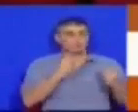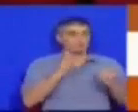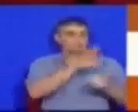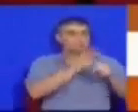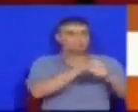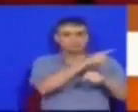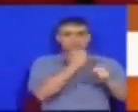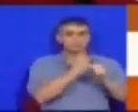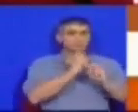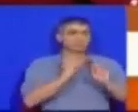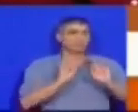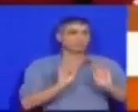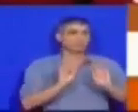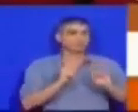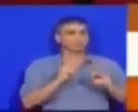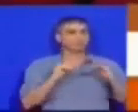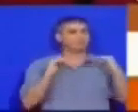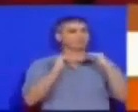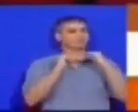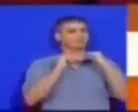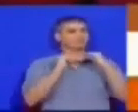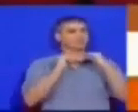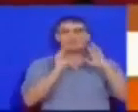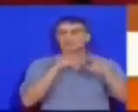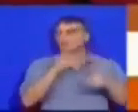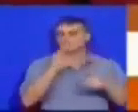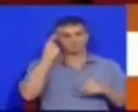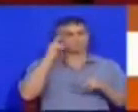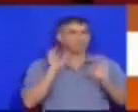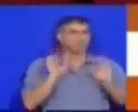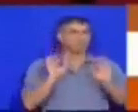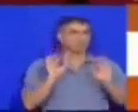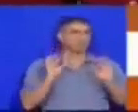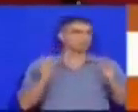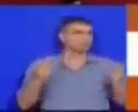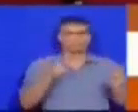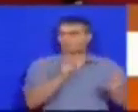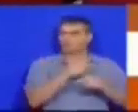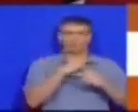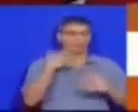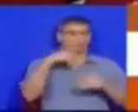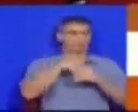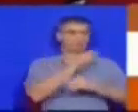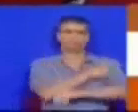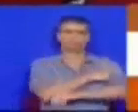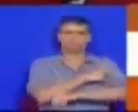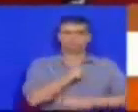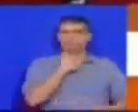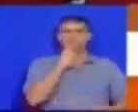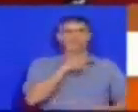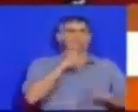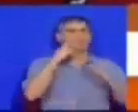בסדר, במשהו שהוא לא מתיישב אפילו מהשכל הישר, הוא לא יכול להיות במשטרת ישראל. אני מדבר